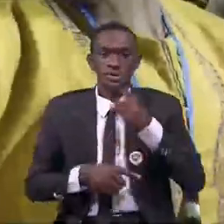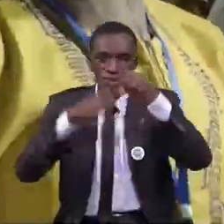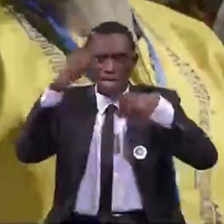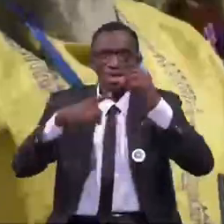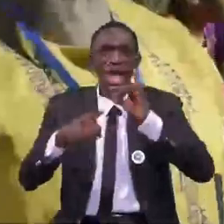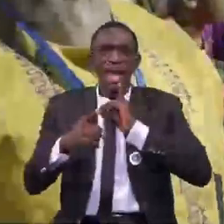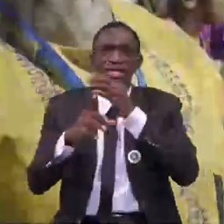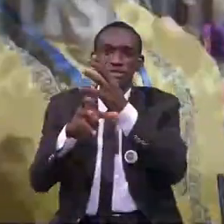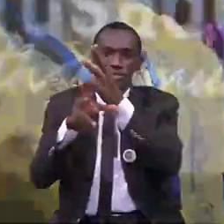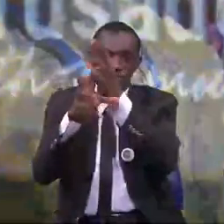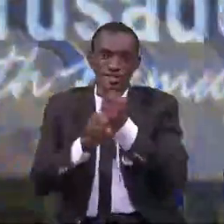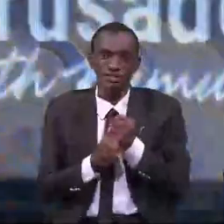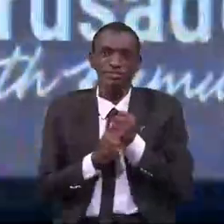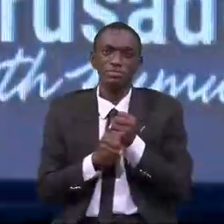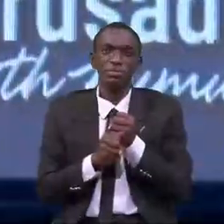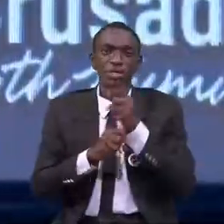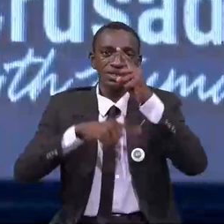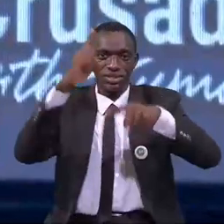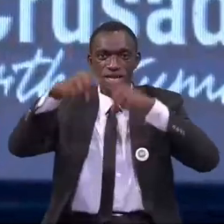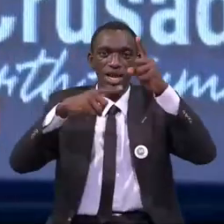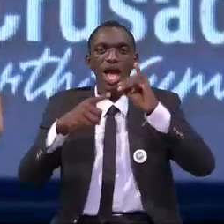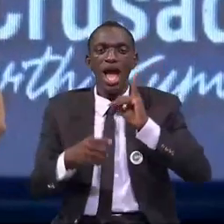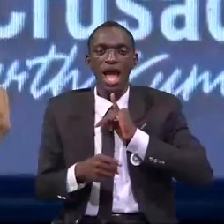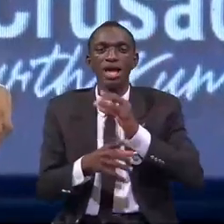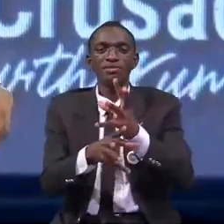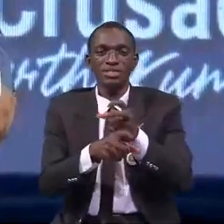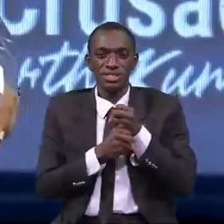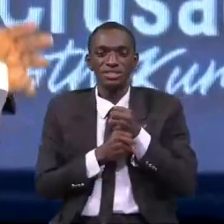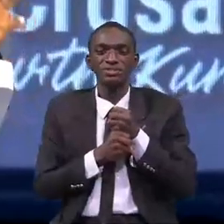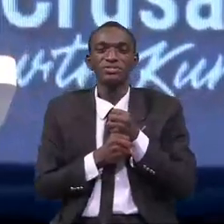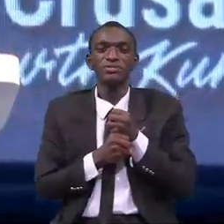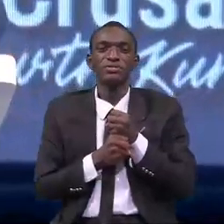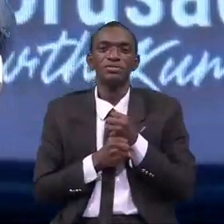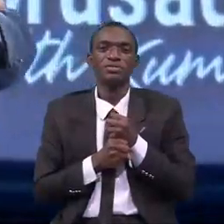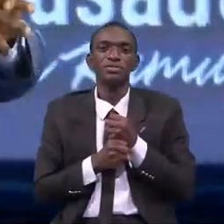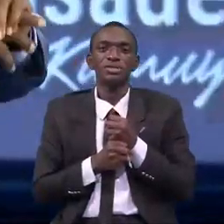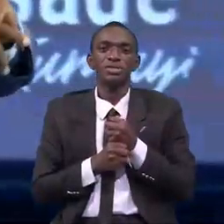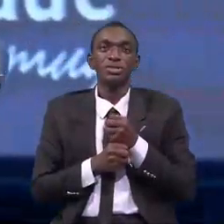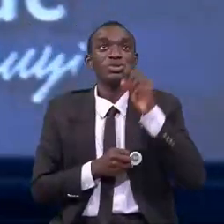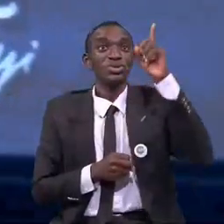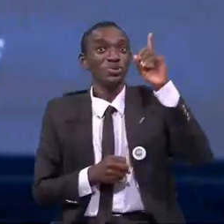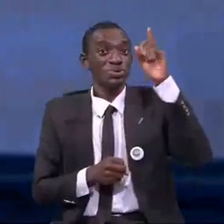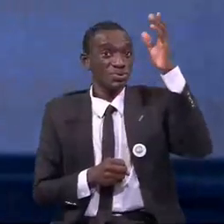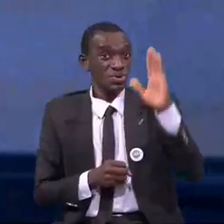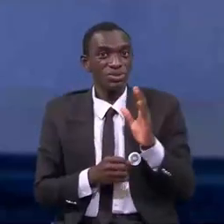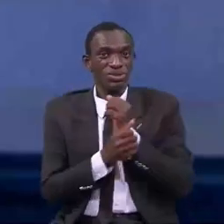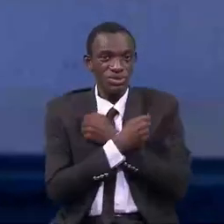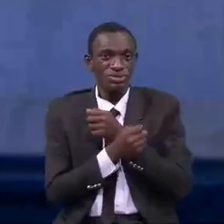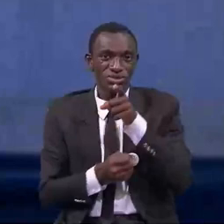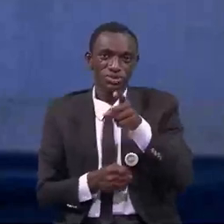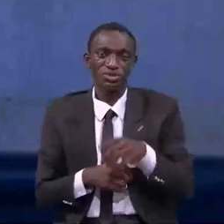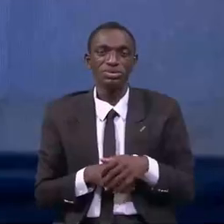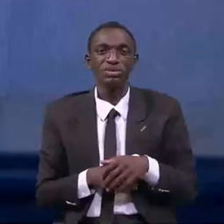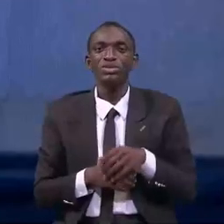je reçois je reçois Dieu vous